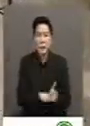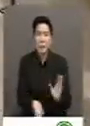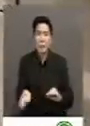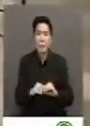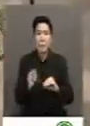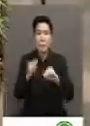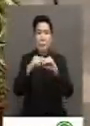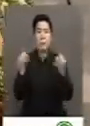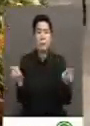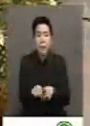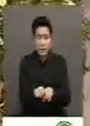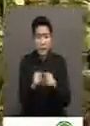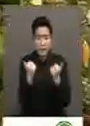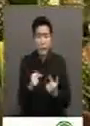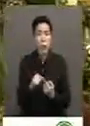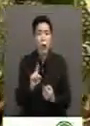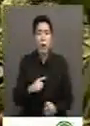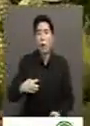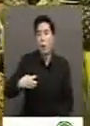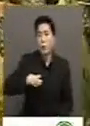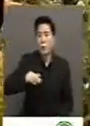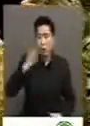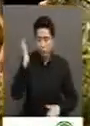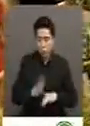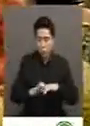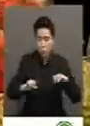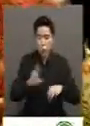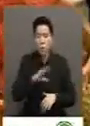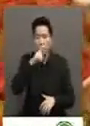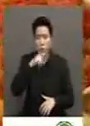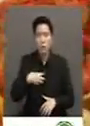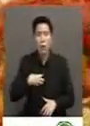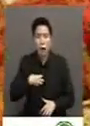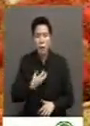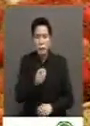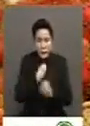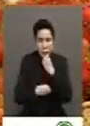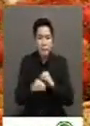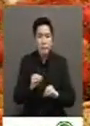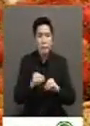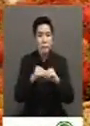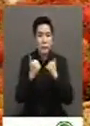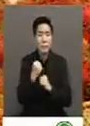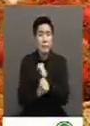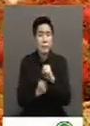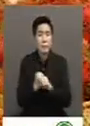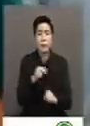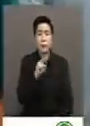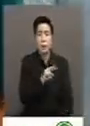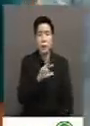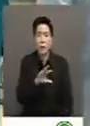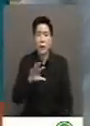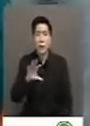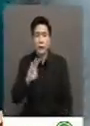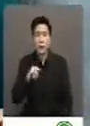ามไปด้วยประกอบกับความต้องการบริโภคทุเรียนในประเทศมีแนวโน้มเพิ่มสูงขึ้นจากปี2557